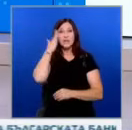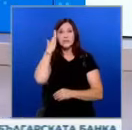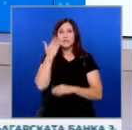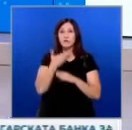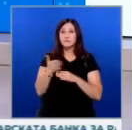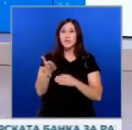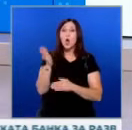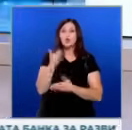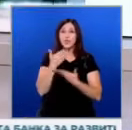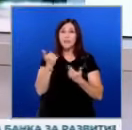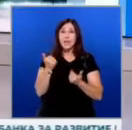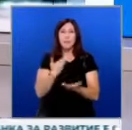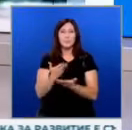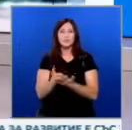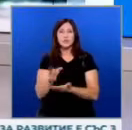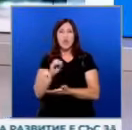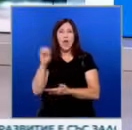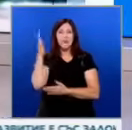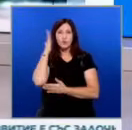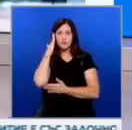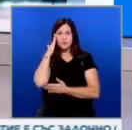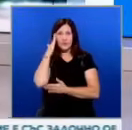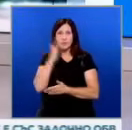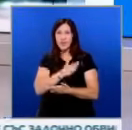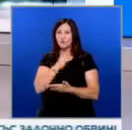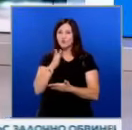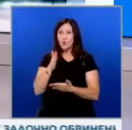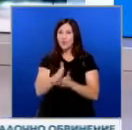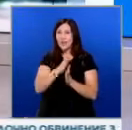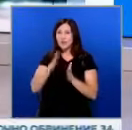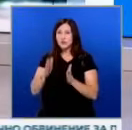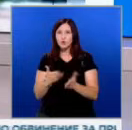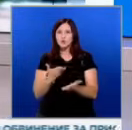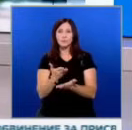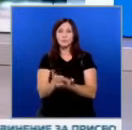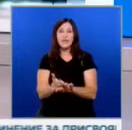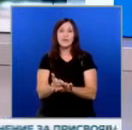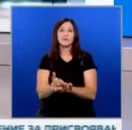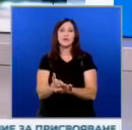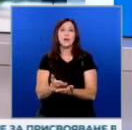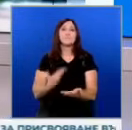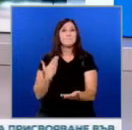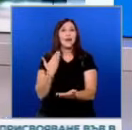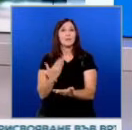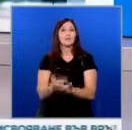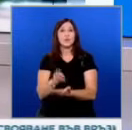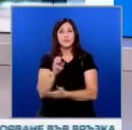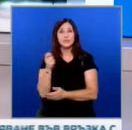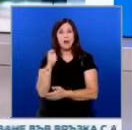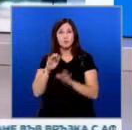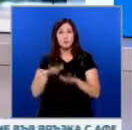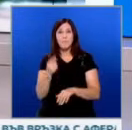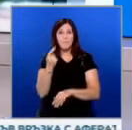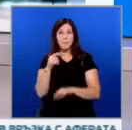Страната ни все още няма предложение за еврокомисар. До крайния срок за подаване на номинации 30 август